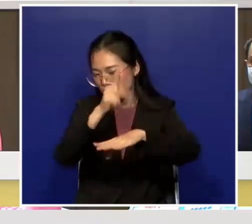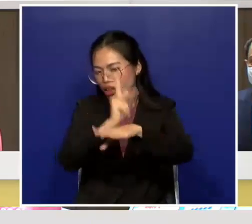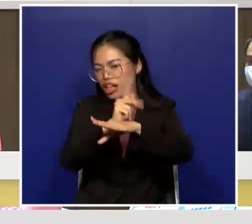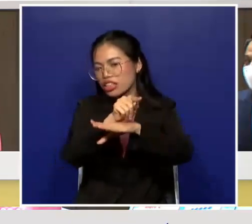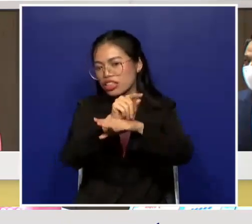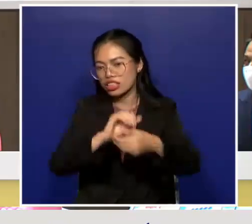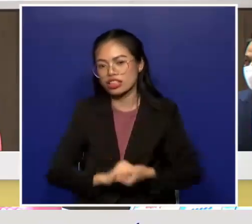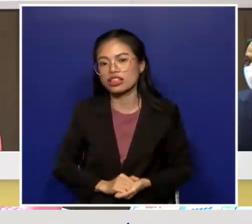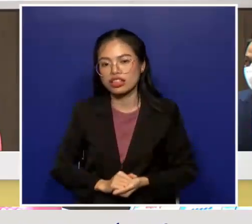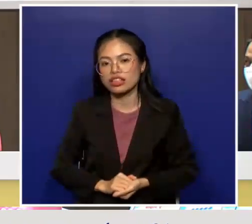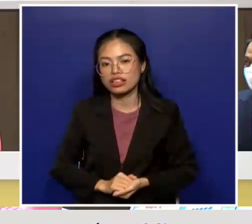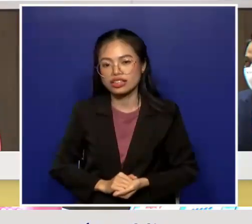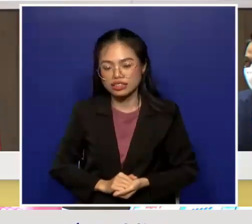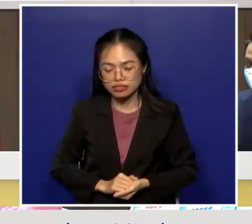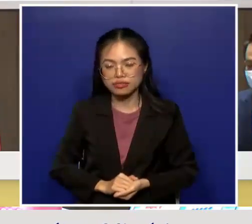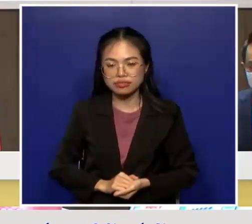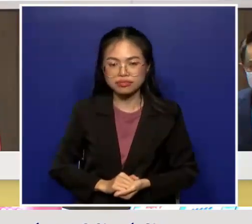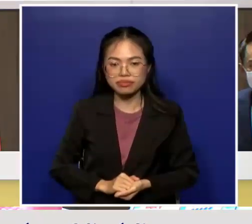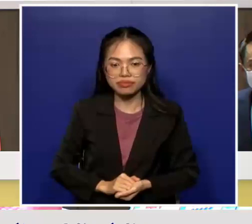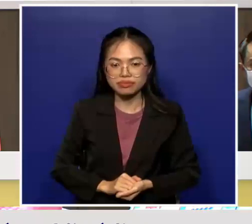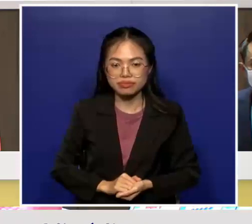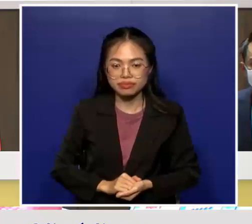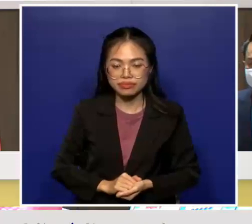ไม่ใช่สภาไม่ต้องปรบให้พี่น้องเลยครับ